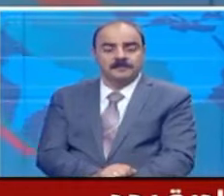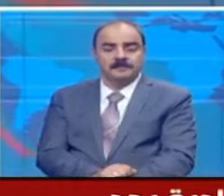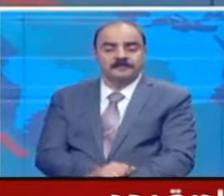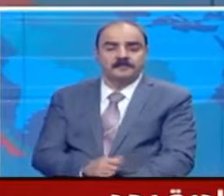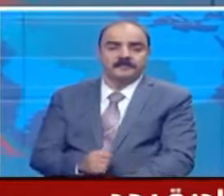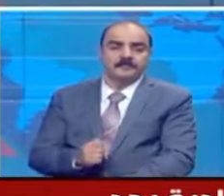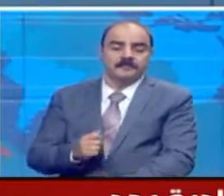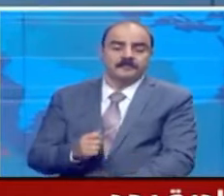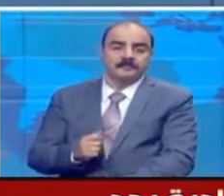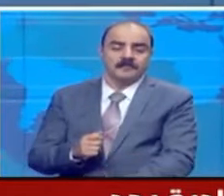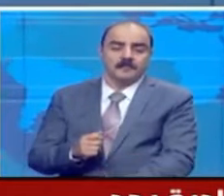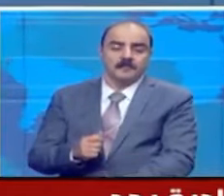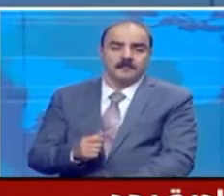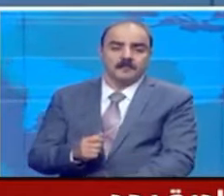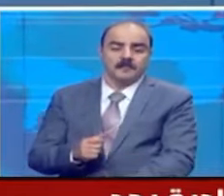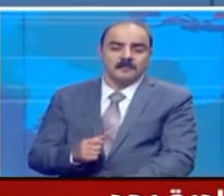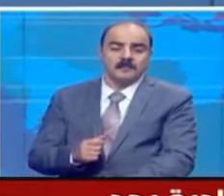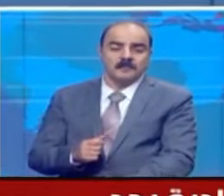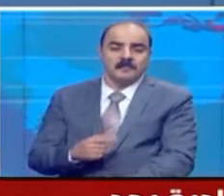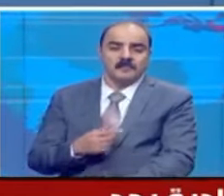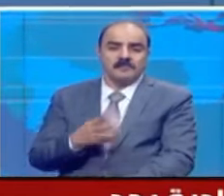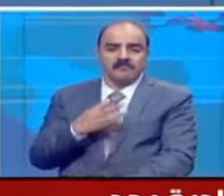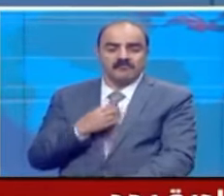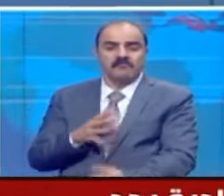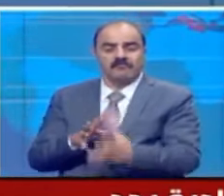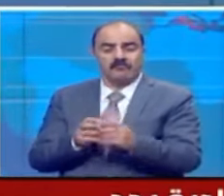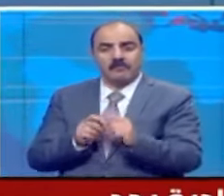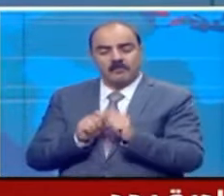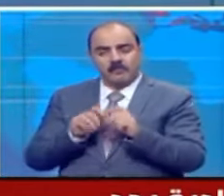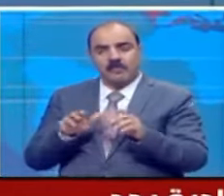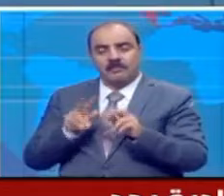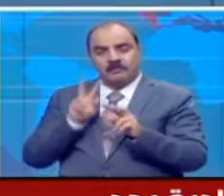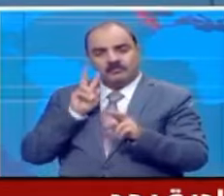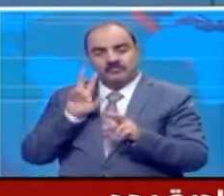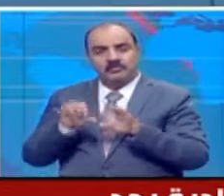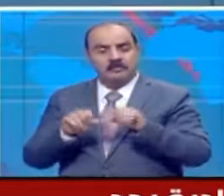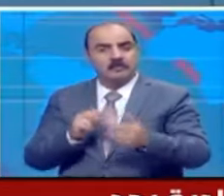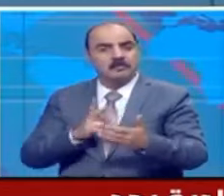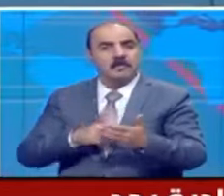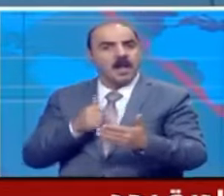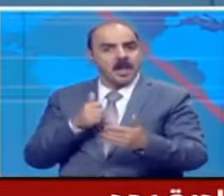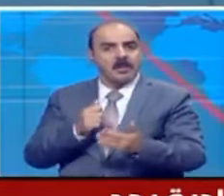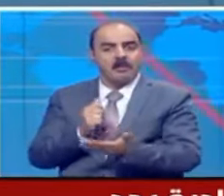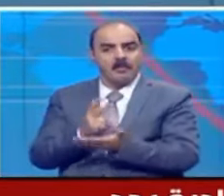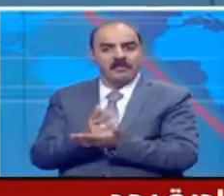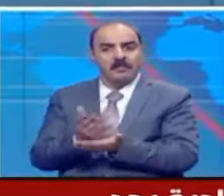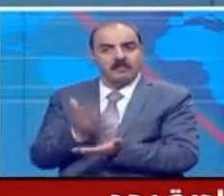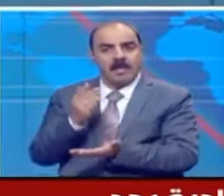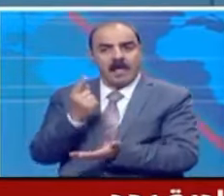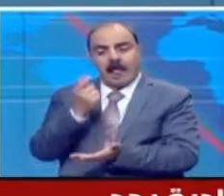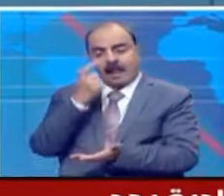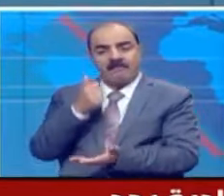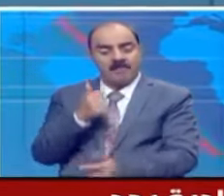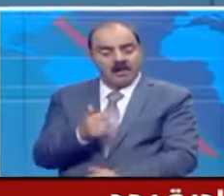تحياتي لحضرتك، ويعني يا ريت تلقي الضوء على دلالات هذا القرار، قرار رفع الحد الأدنى للأجور الذي أصدره سيادة